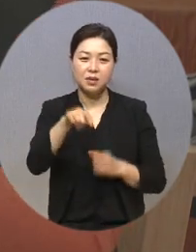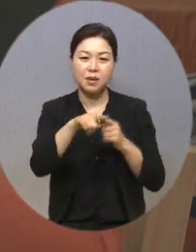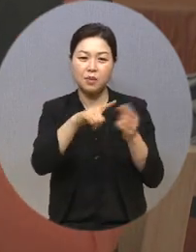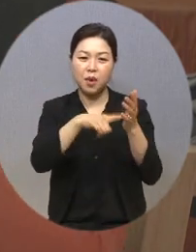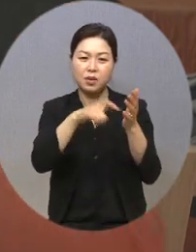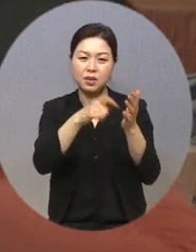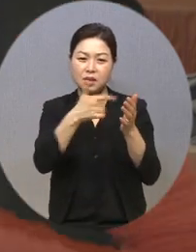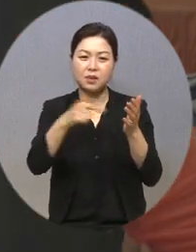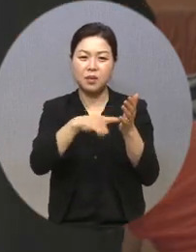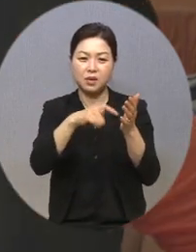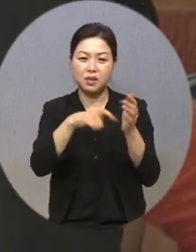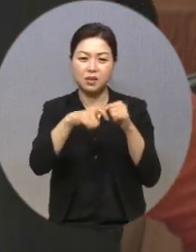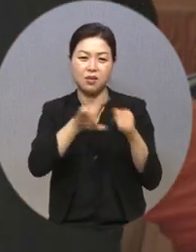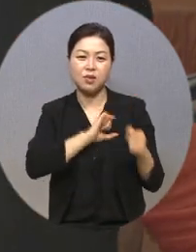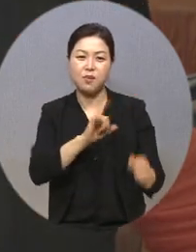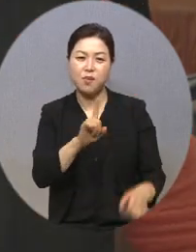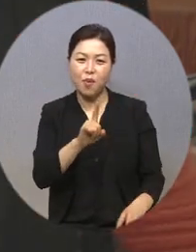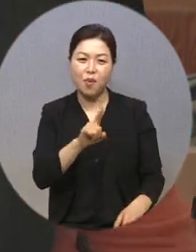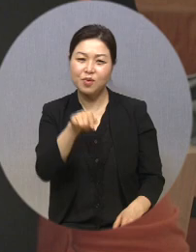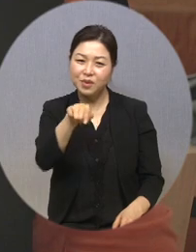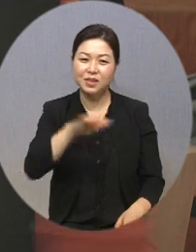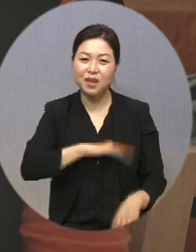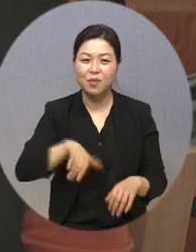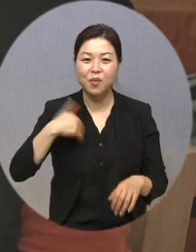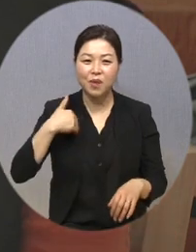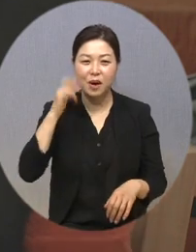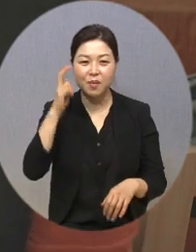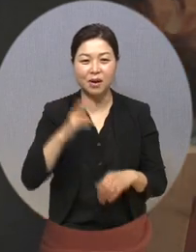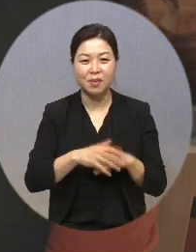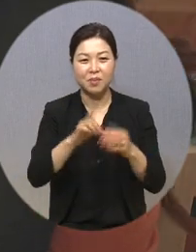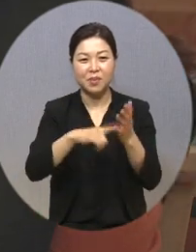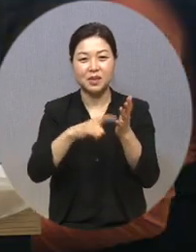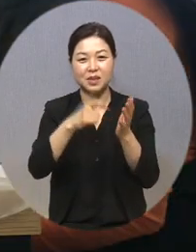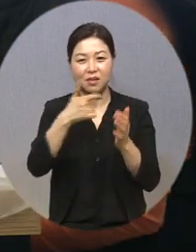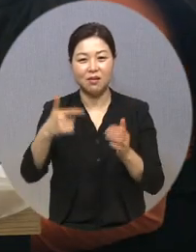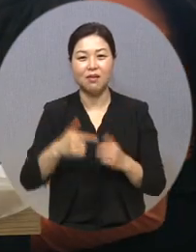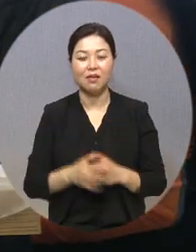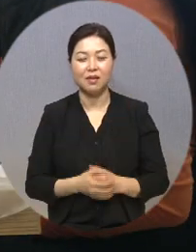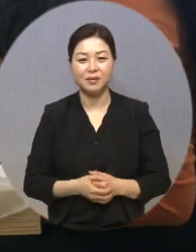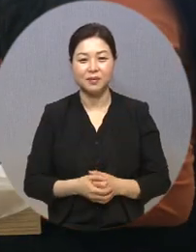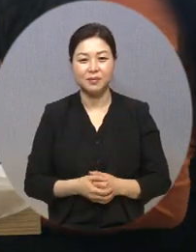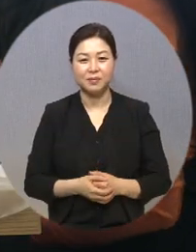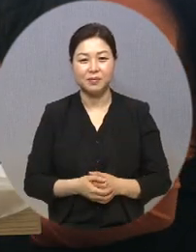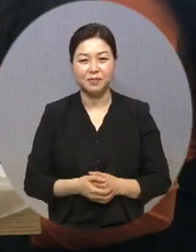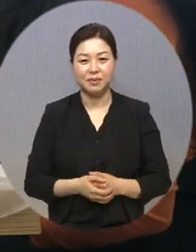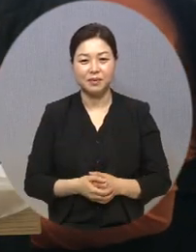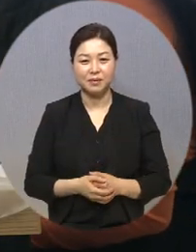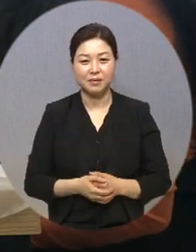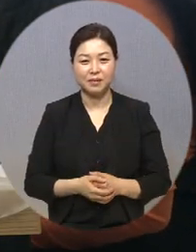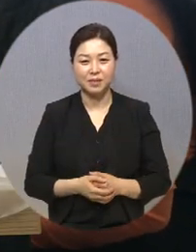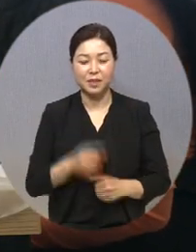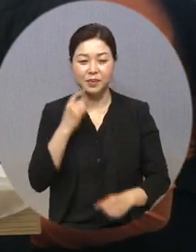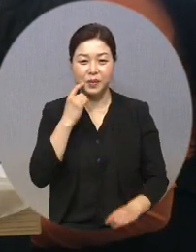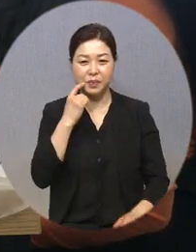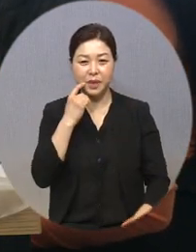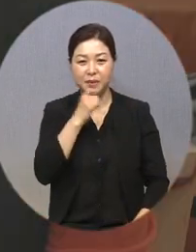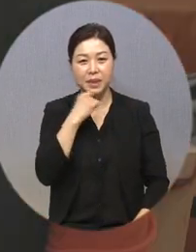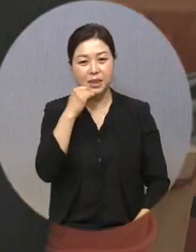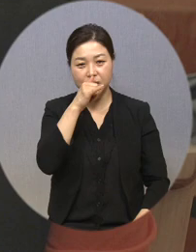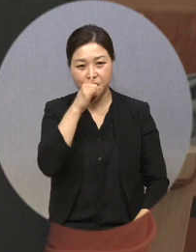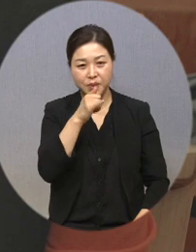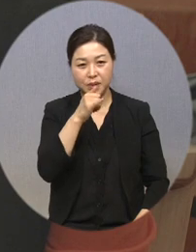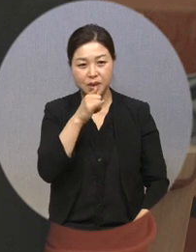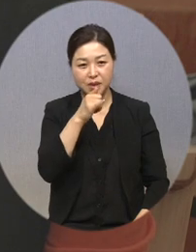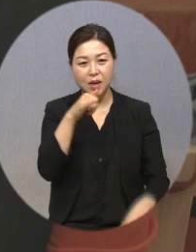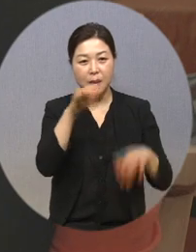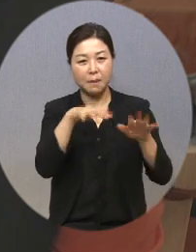같이 생겼는데. 모르시는 것 같은데. 멸치가 커요, 제가. 근데 조금 짭조름한 맛이 더 강하고 짭조름.